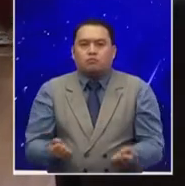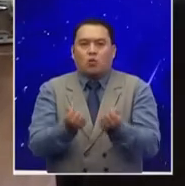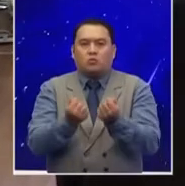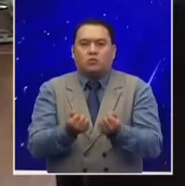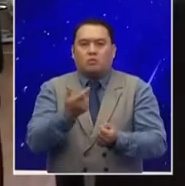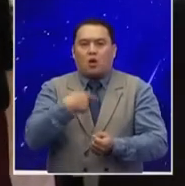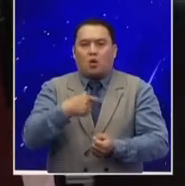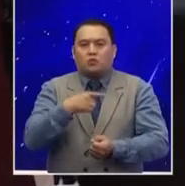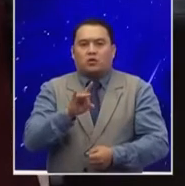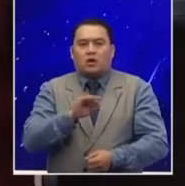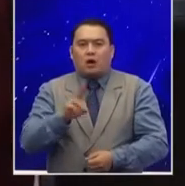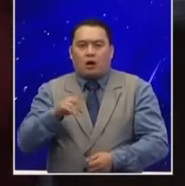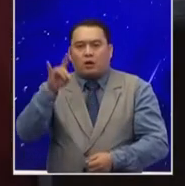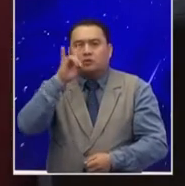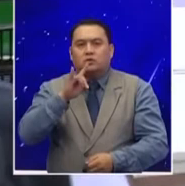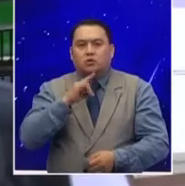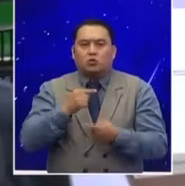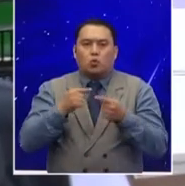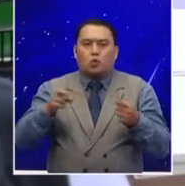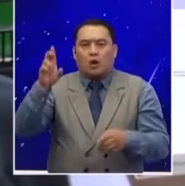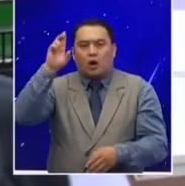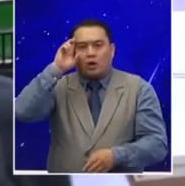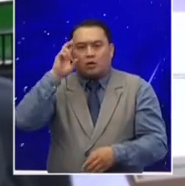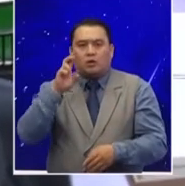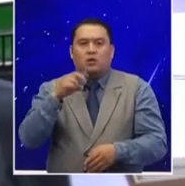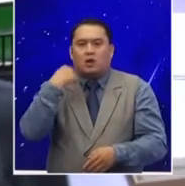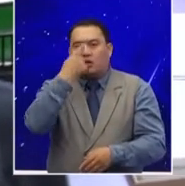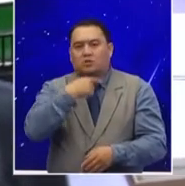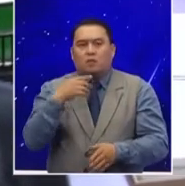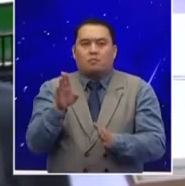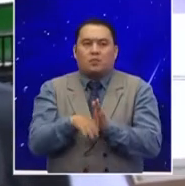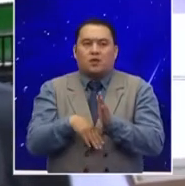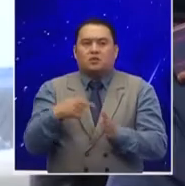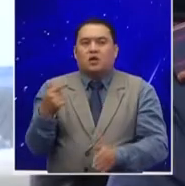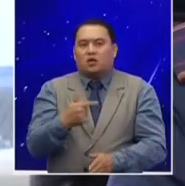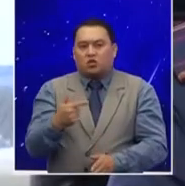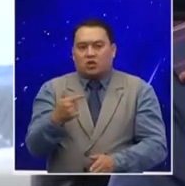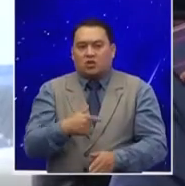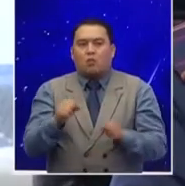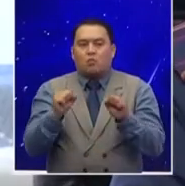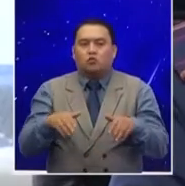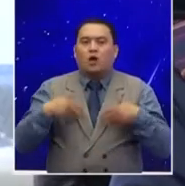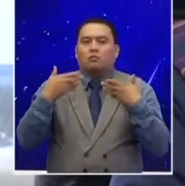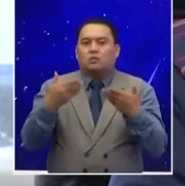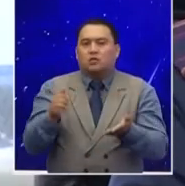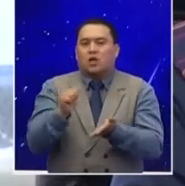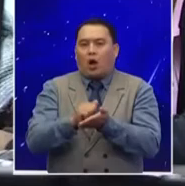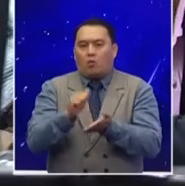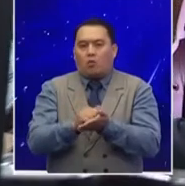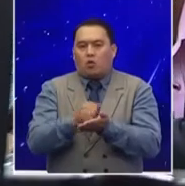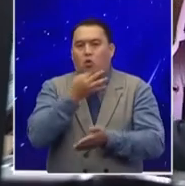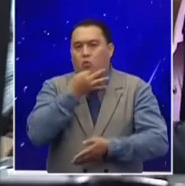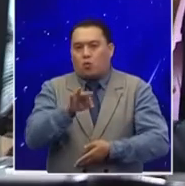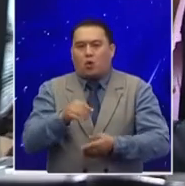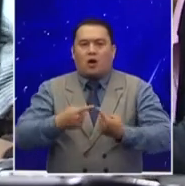только граждане Республики Казахстан, но и других стран и даже лица без гражданства. Обратиться за получением документов можно в